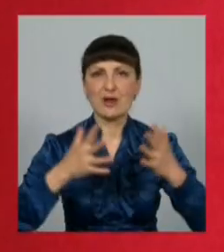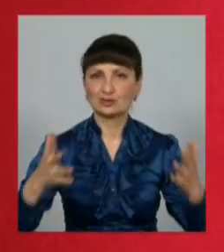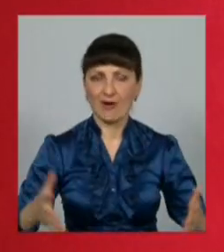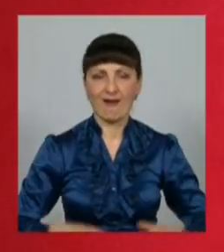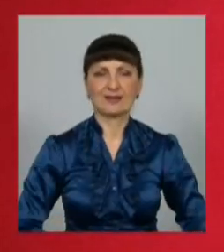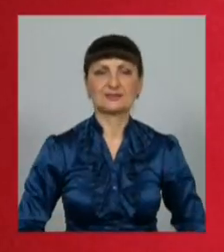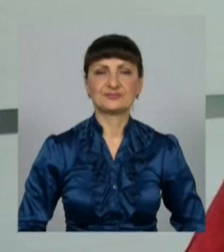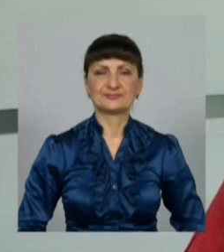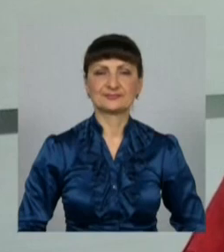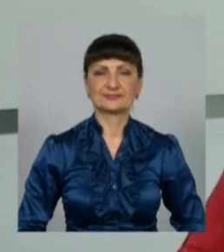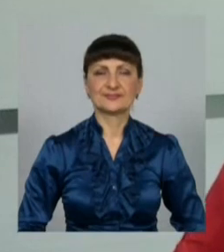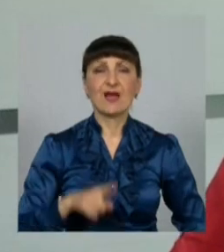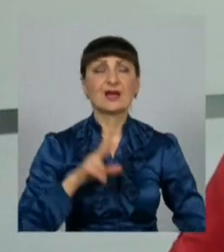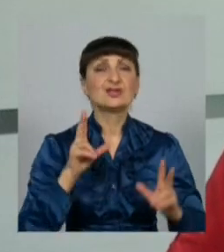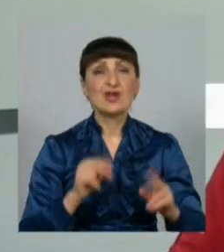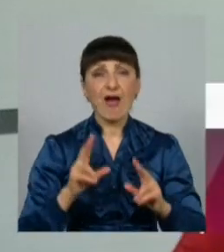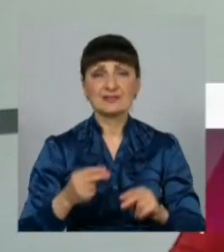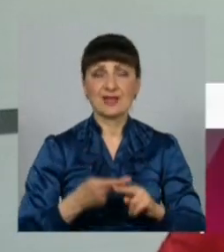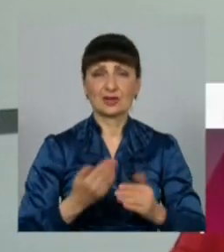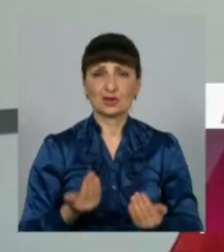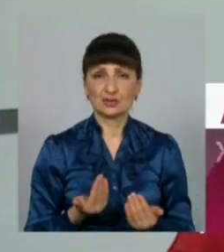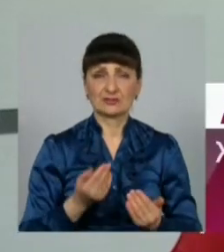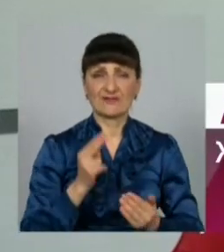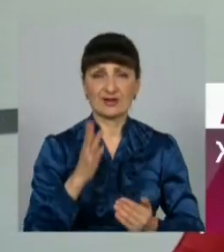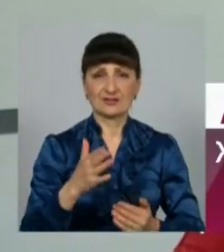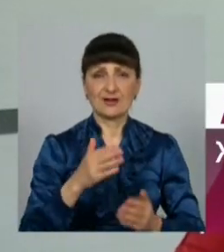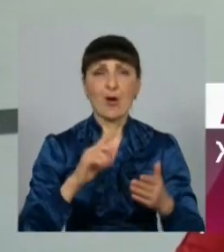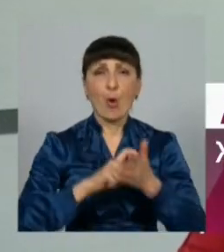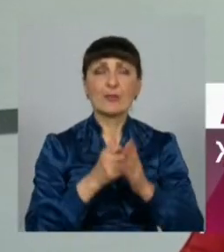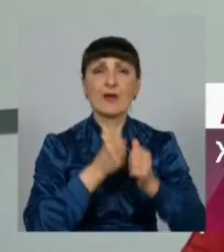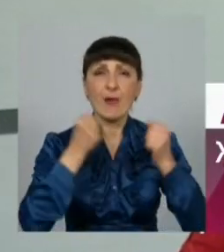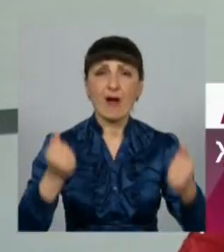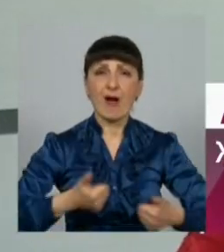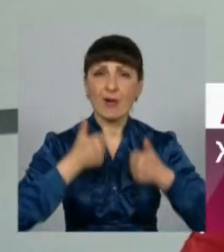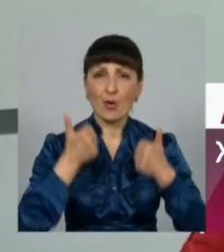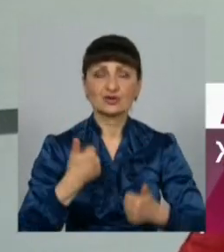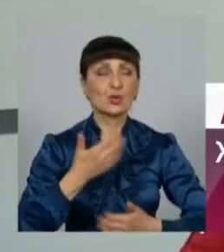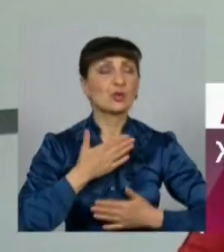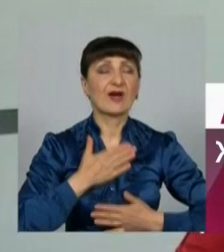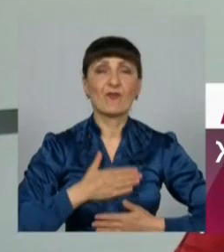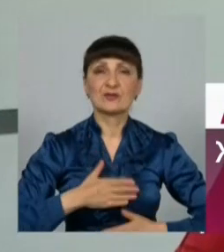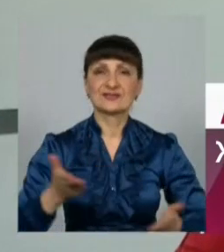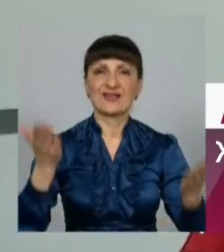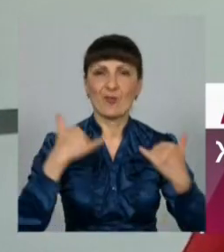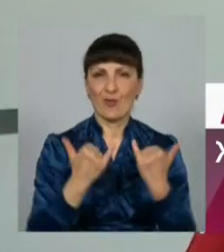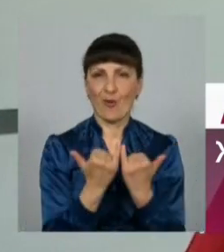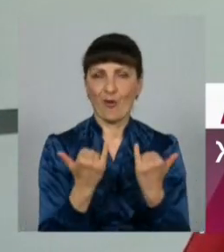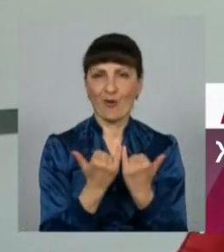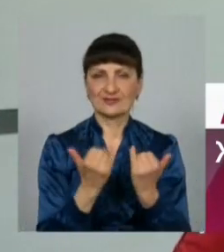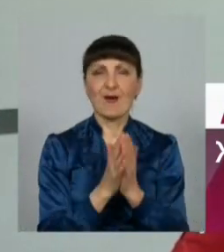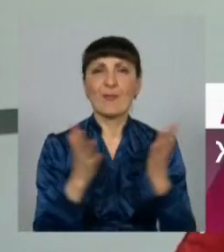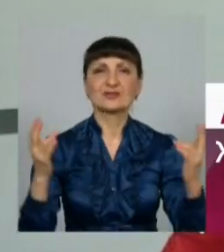Посидеть трамс. Это же счастье жить в таком доме. Комнаты здесь просторные, красивые. Сейчас с удовольствием зовем гостей. Устраиваем